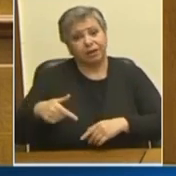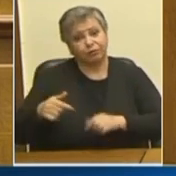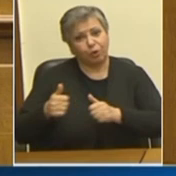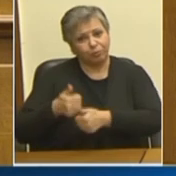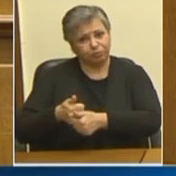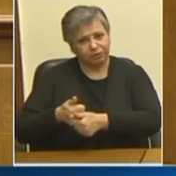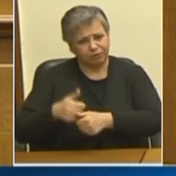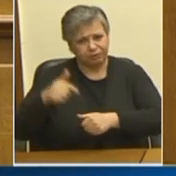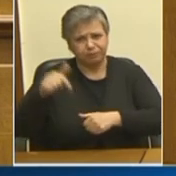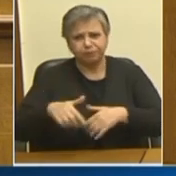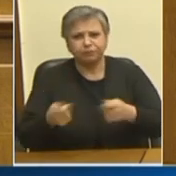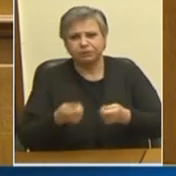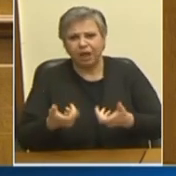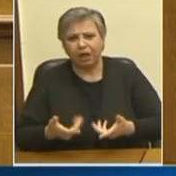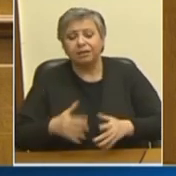δικαστής?